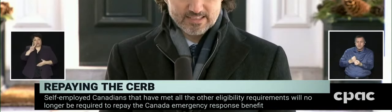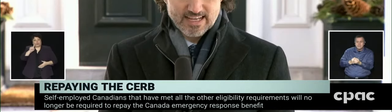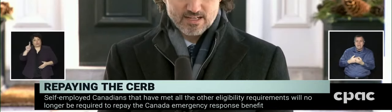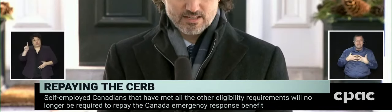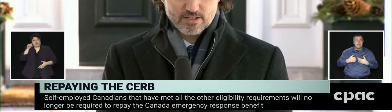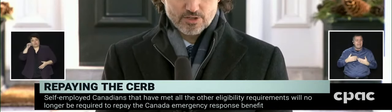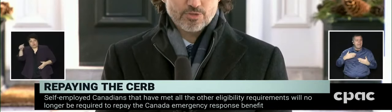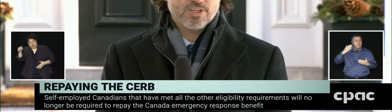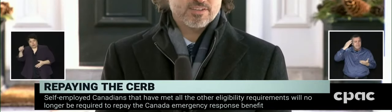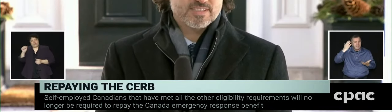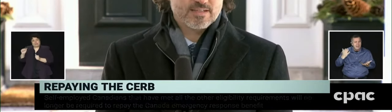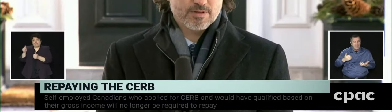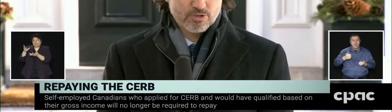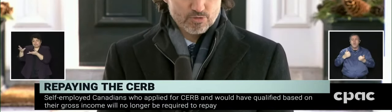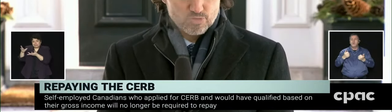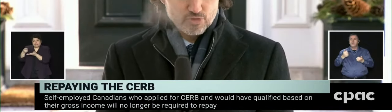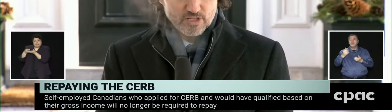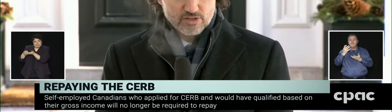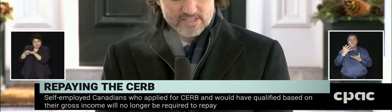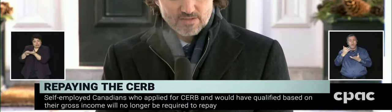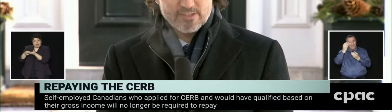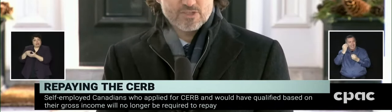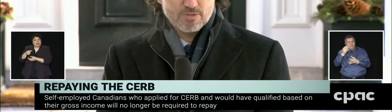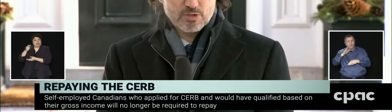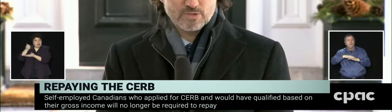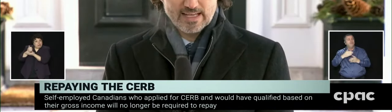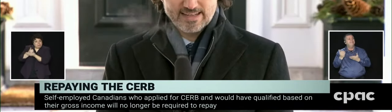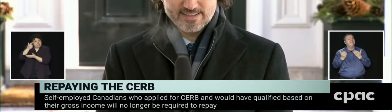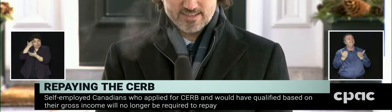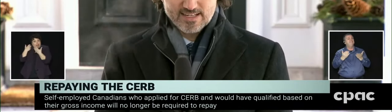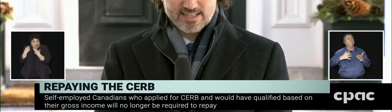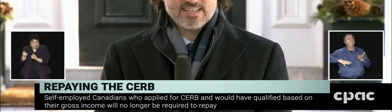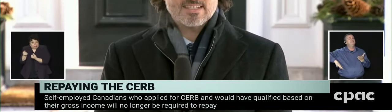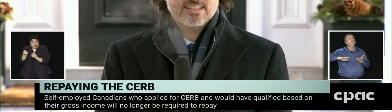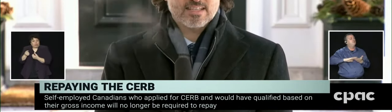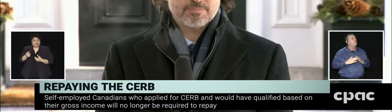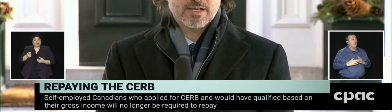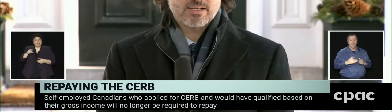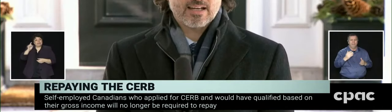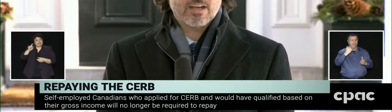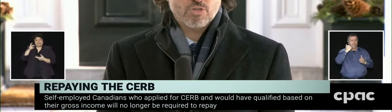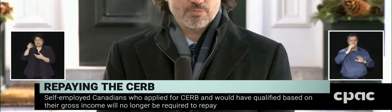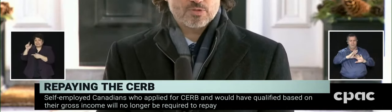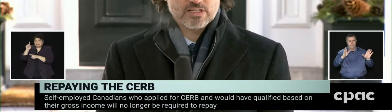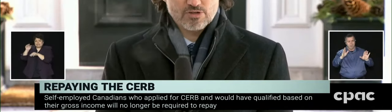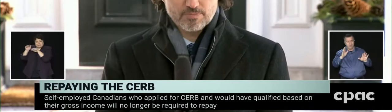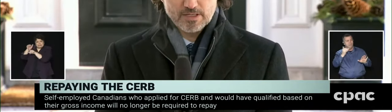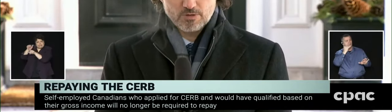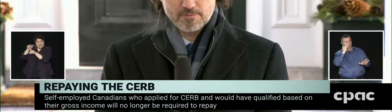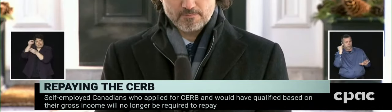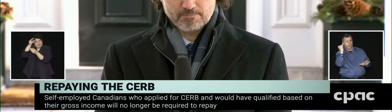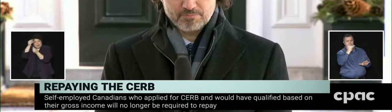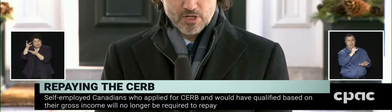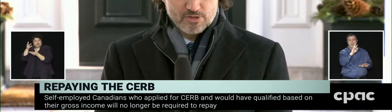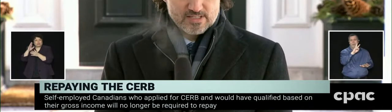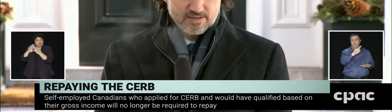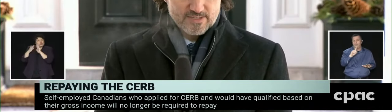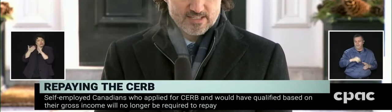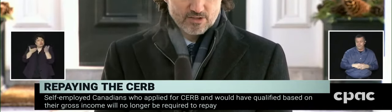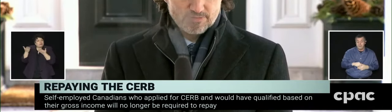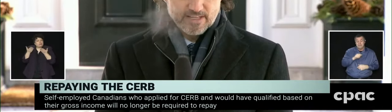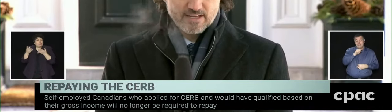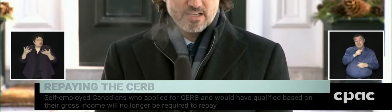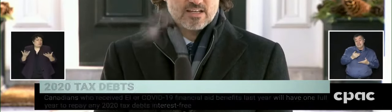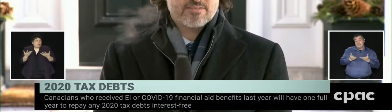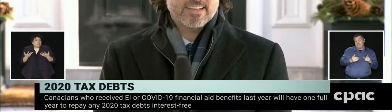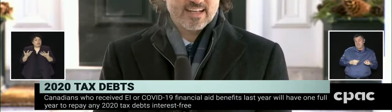santé mentale ou de renseignements au sujet de services communautaires, n'hésitez pas à composer le numéro. Le service